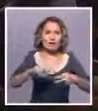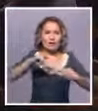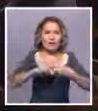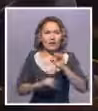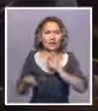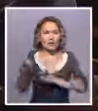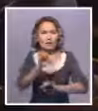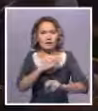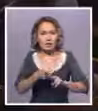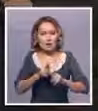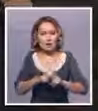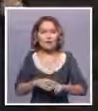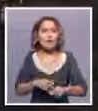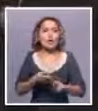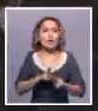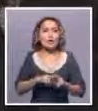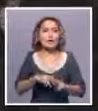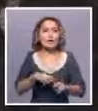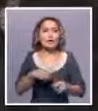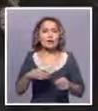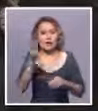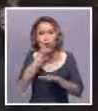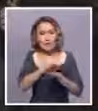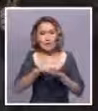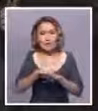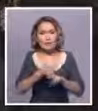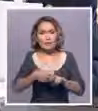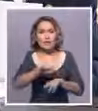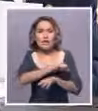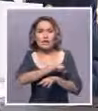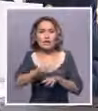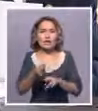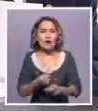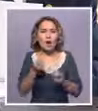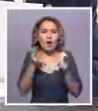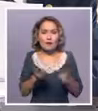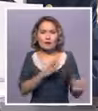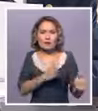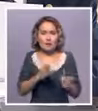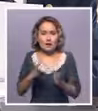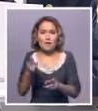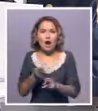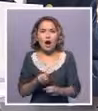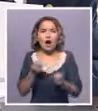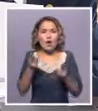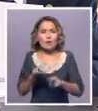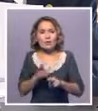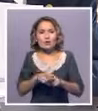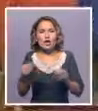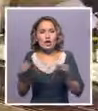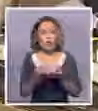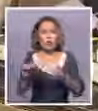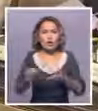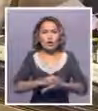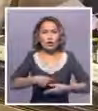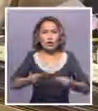алмасты. Кеңес алдында тұрған тағы бір міндет ТМД-ға мүше елдердің шекарасындағы қауіпсіздікті реттеу. Жалпы қауіпсіздікке қатысты ұзын саны 10-нан астам